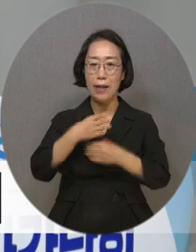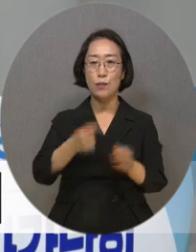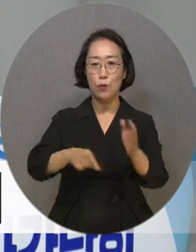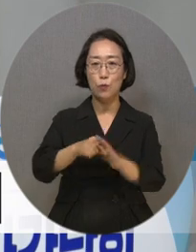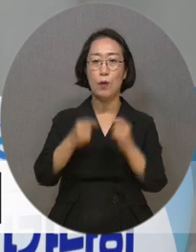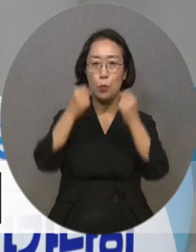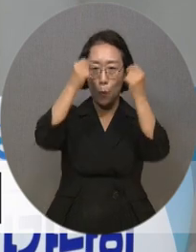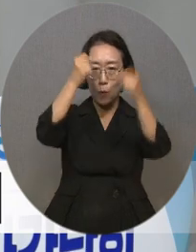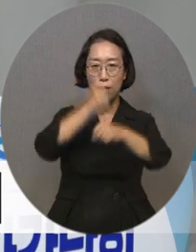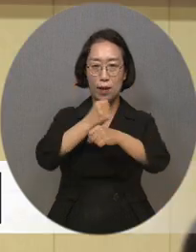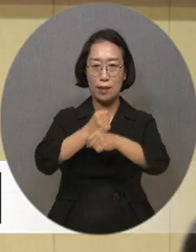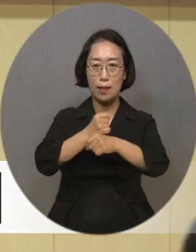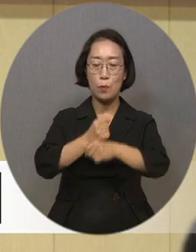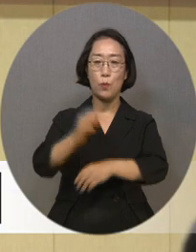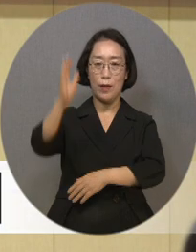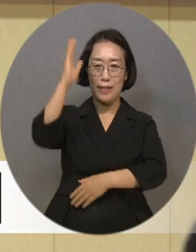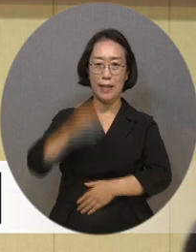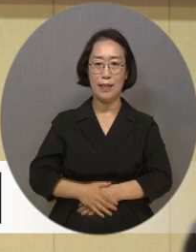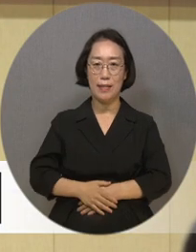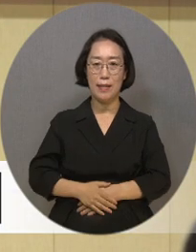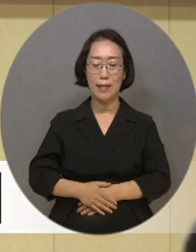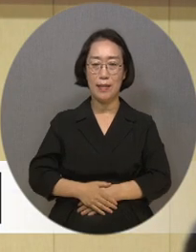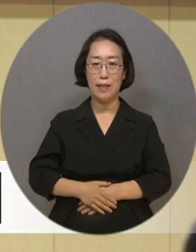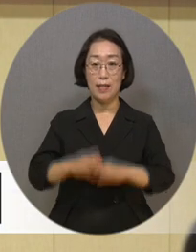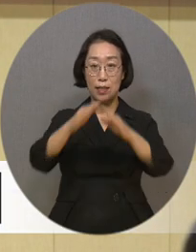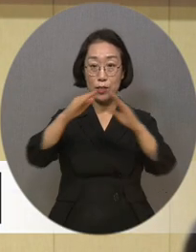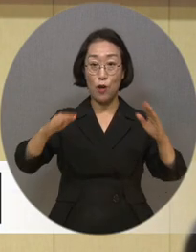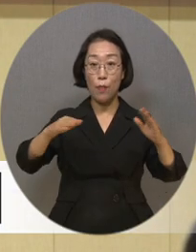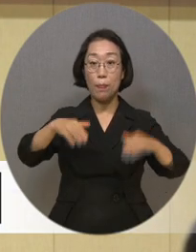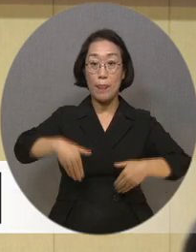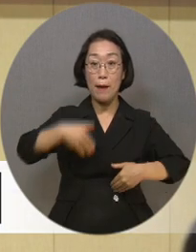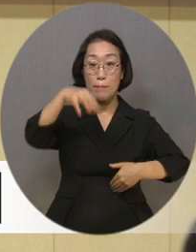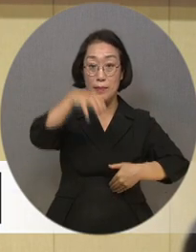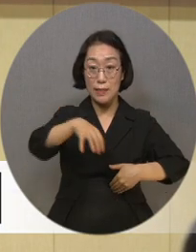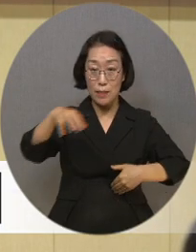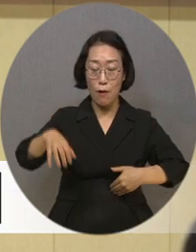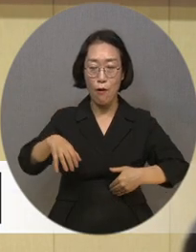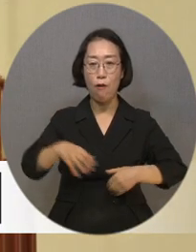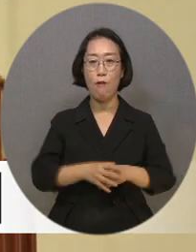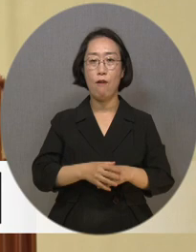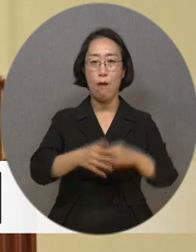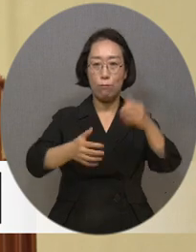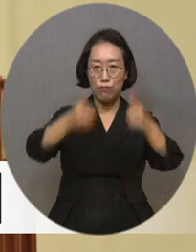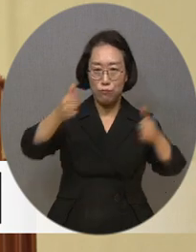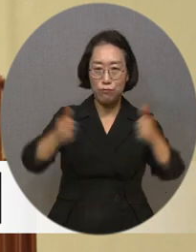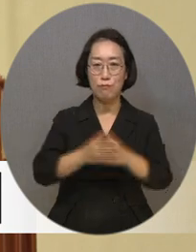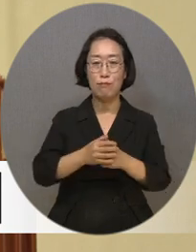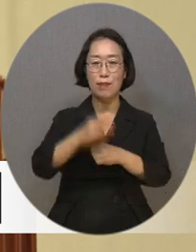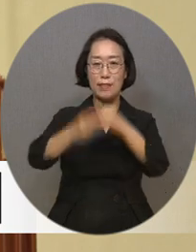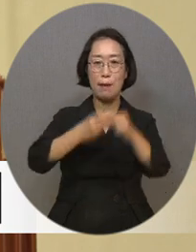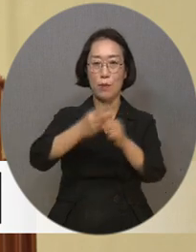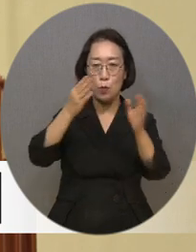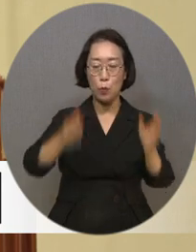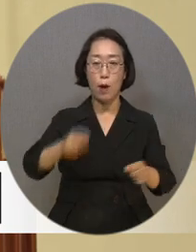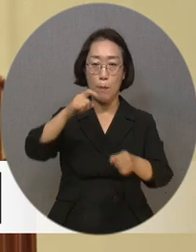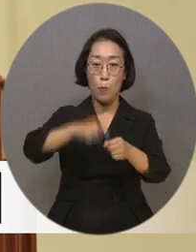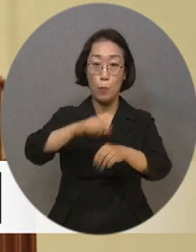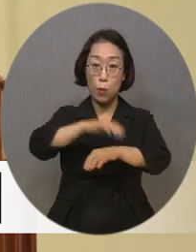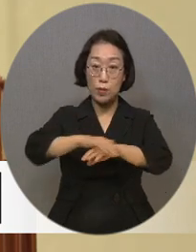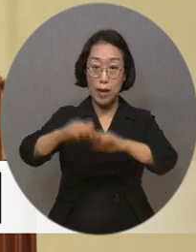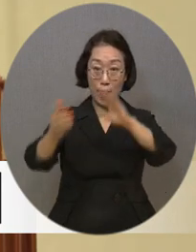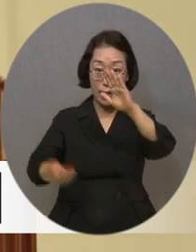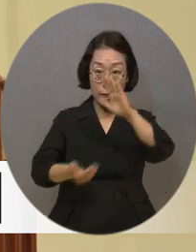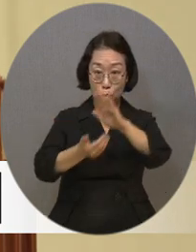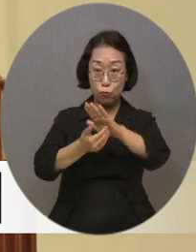전했습니다. 전남의 각 지자체와 기관들이 남은 3년의 임기 동안 목표한 바와 같이 시민을